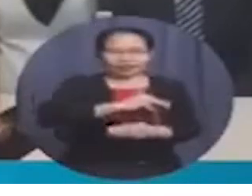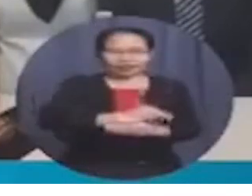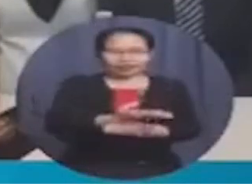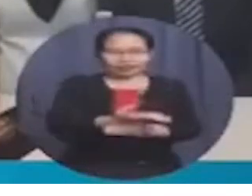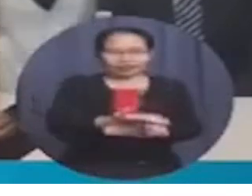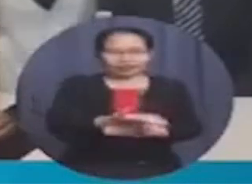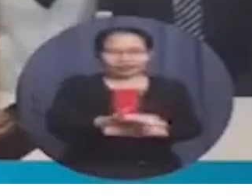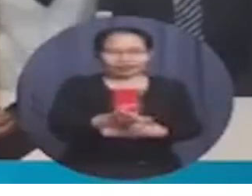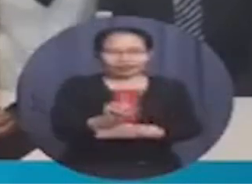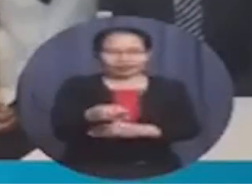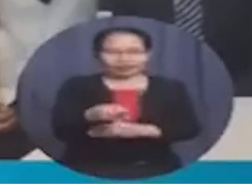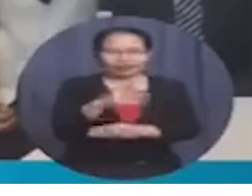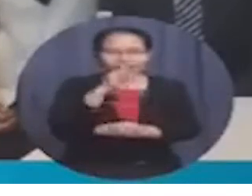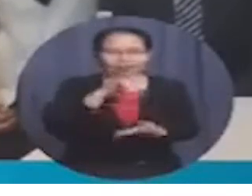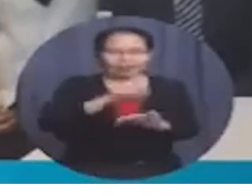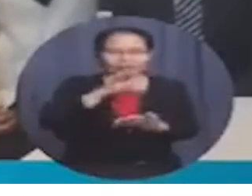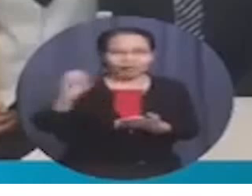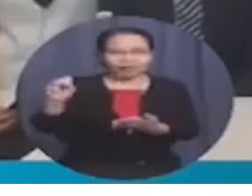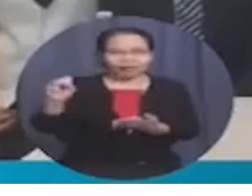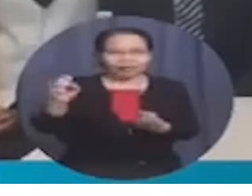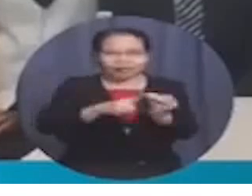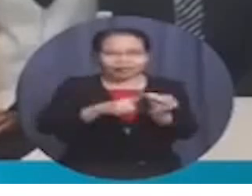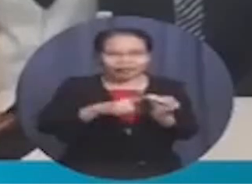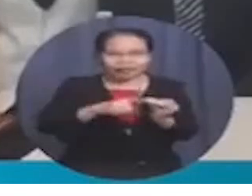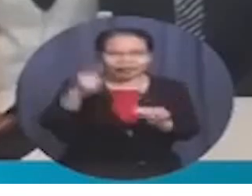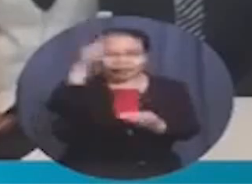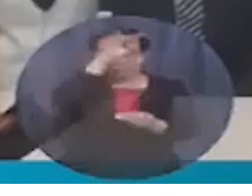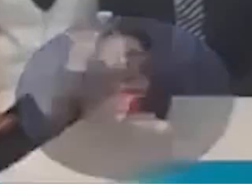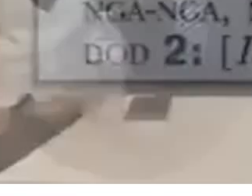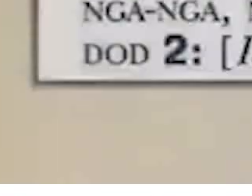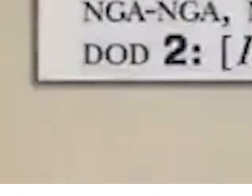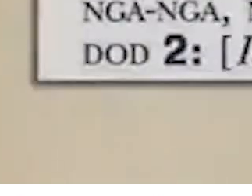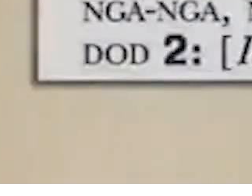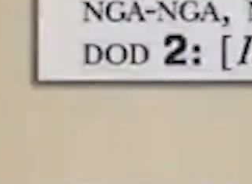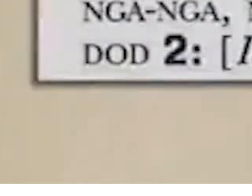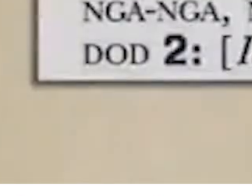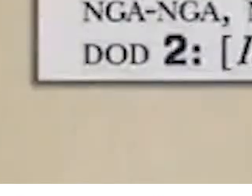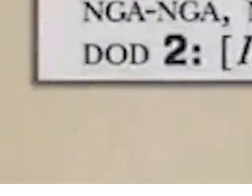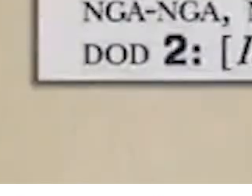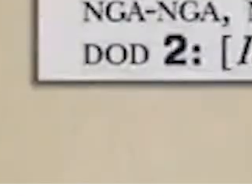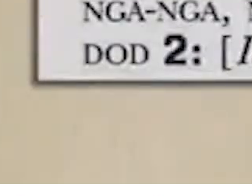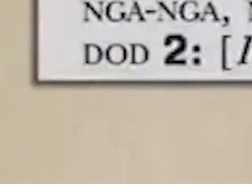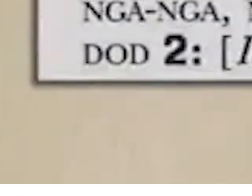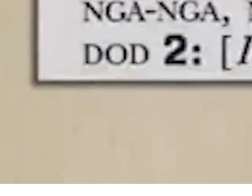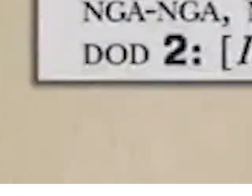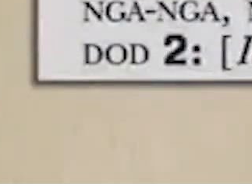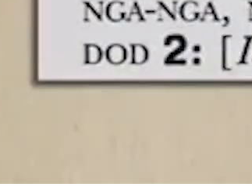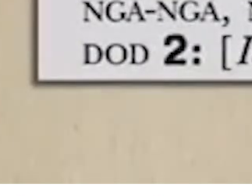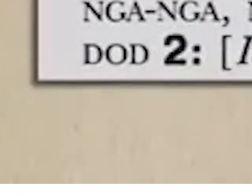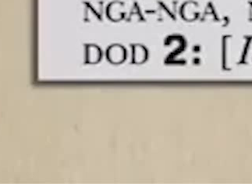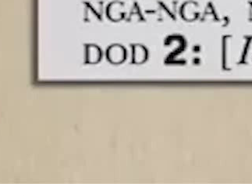UP. Mura ba yan, yung gago? Basa. Lang lang kayo sa